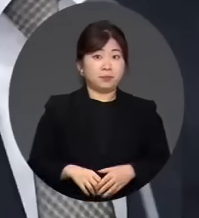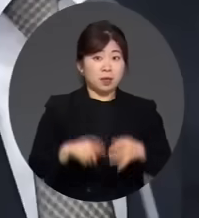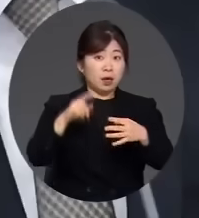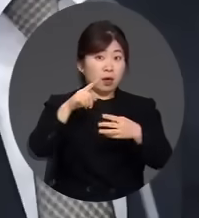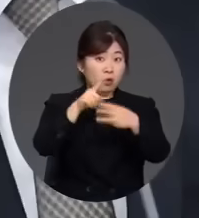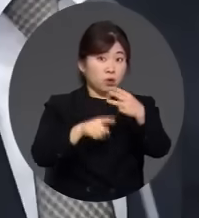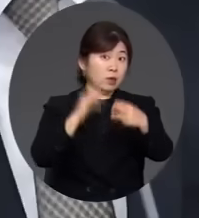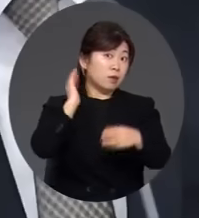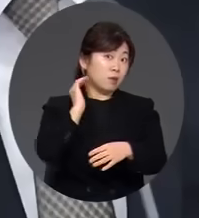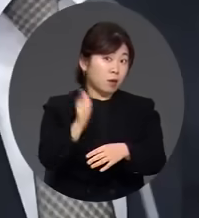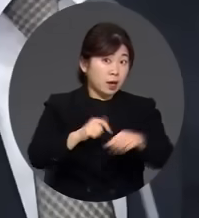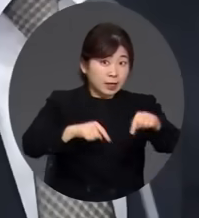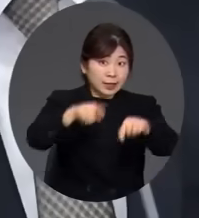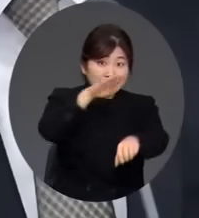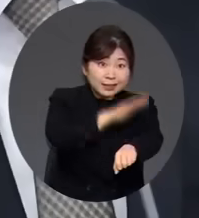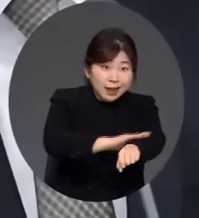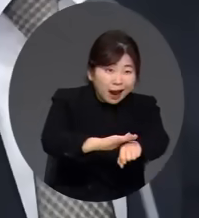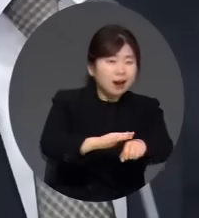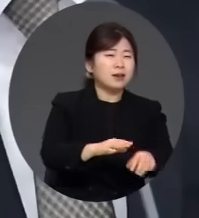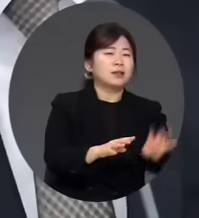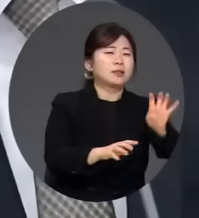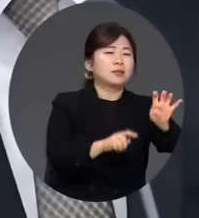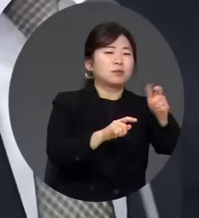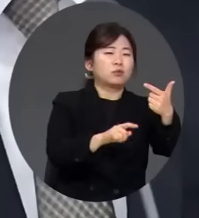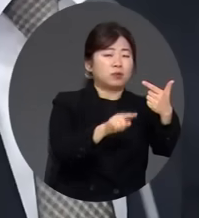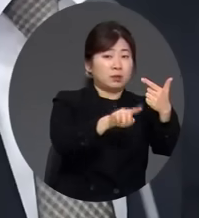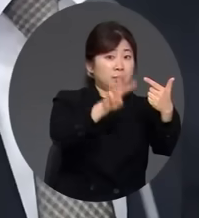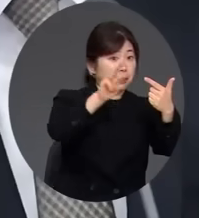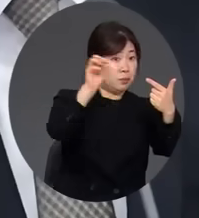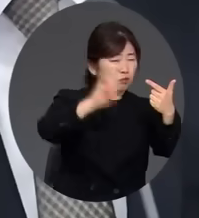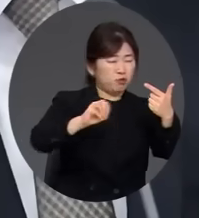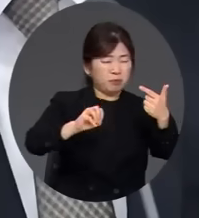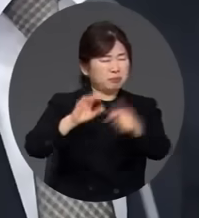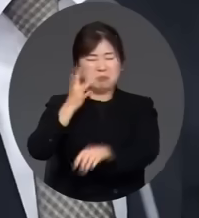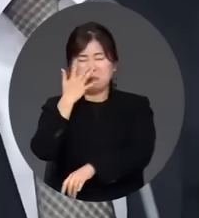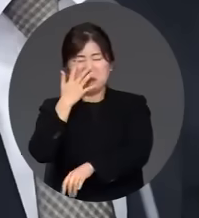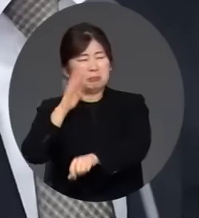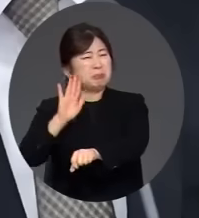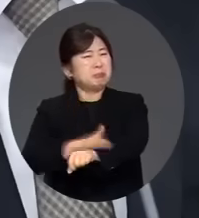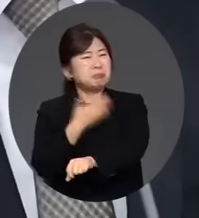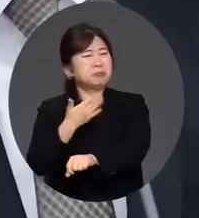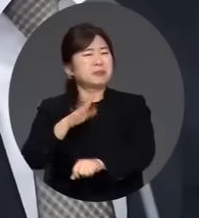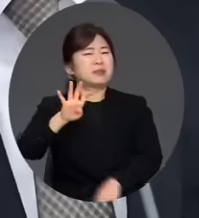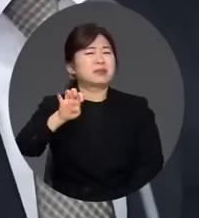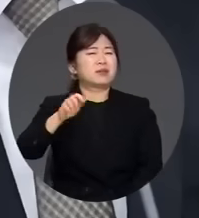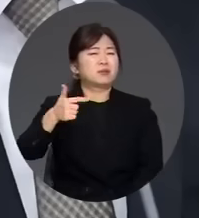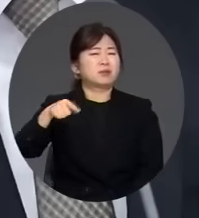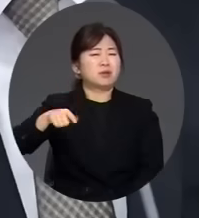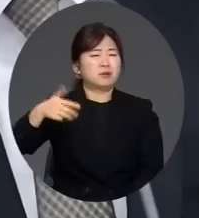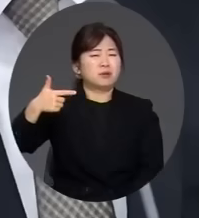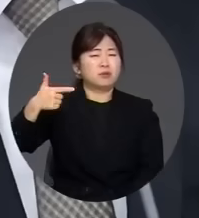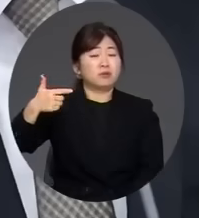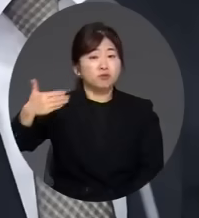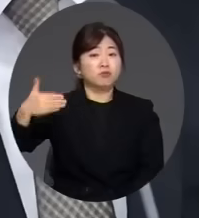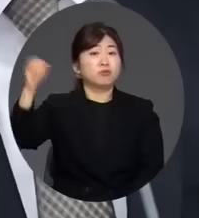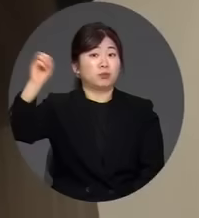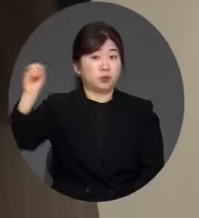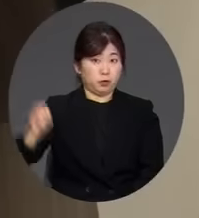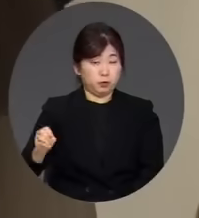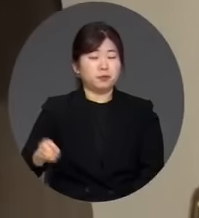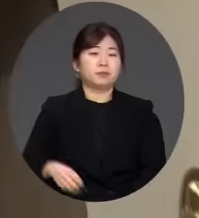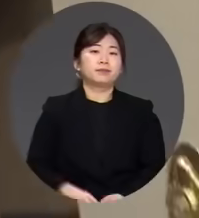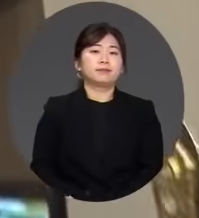윤성열 정부의 국정운영은 긍정평가 46.3 부정평가는 49.9% 5차 범위